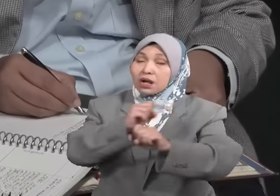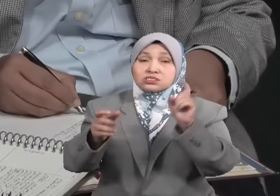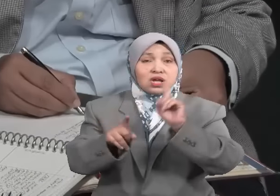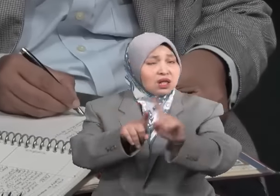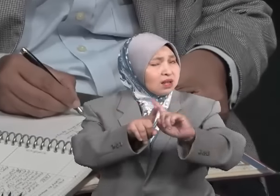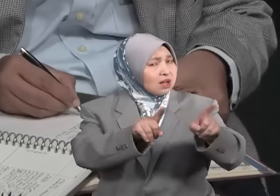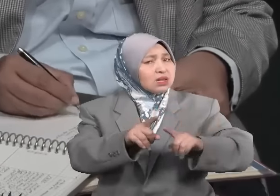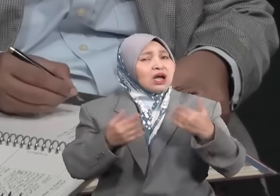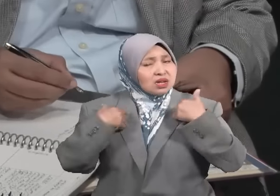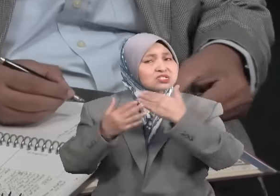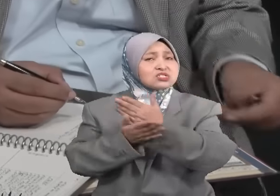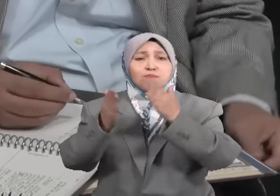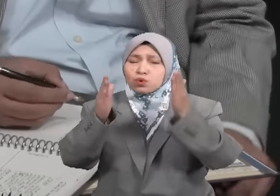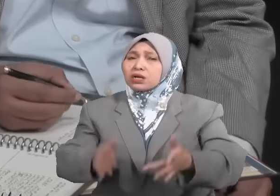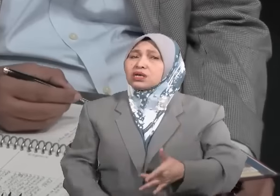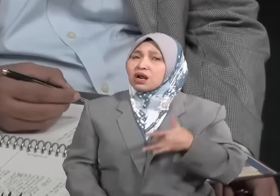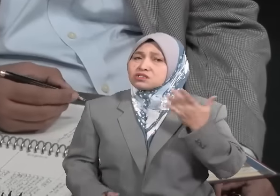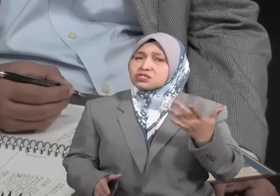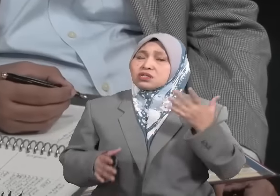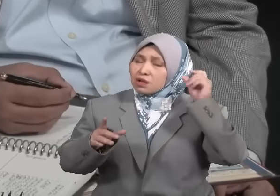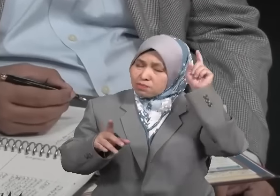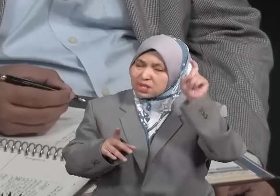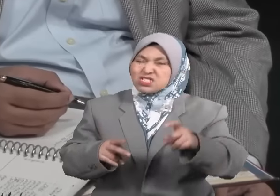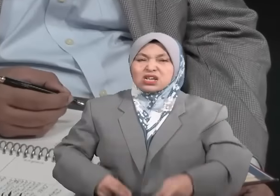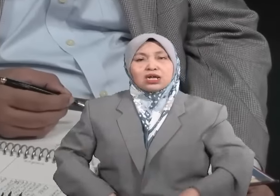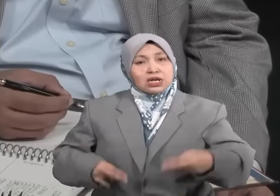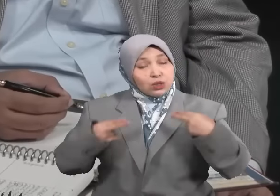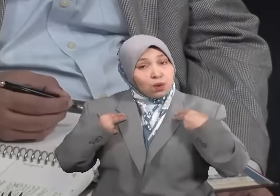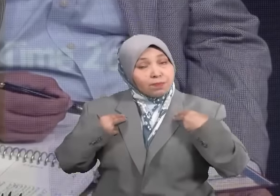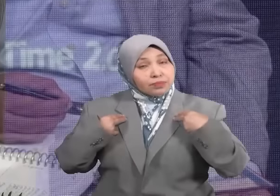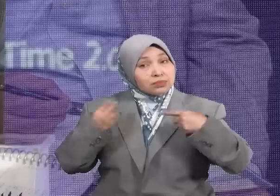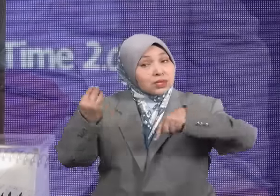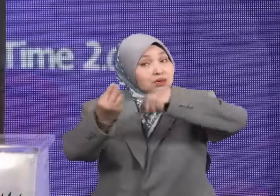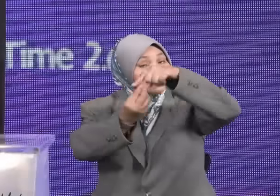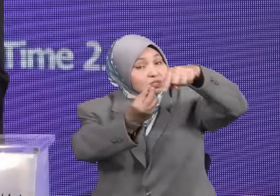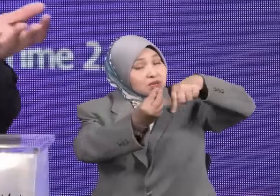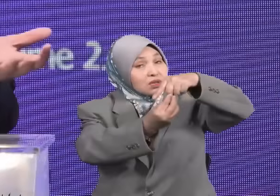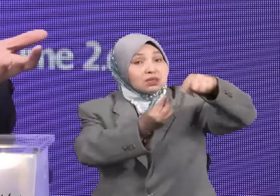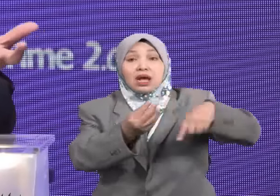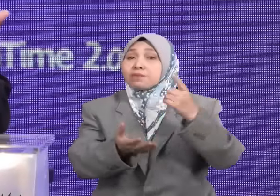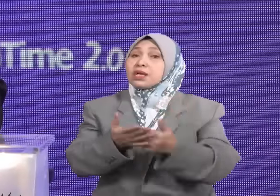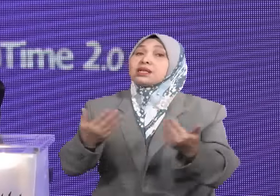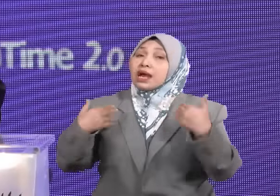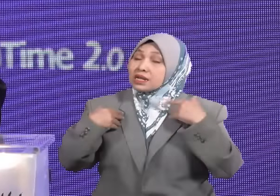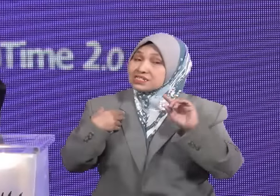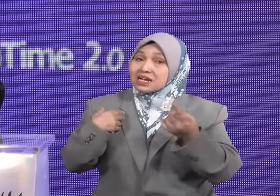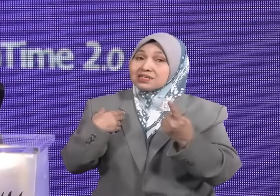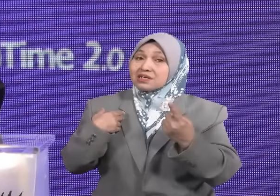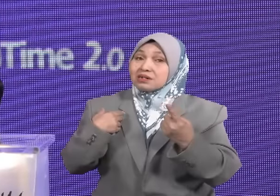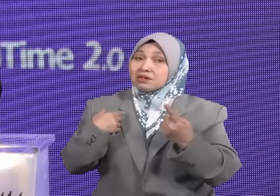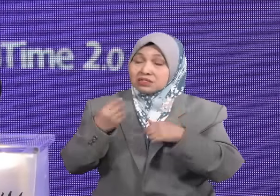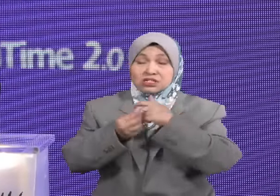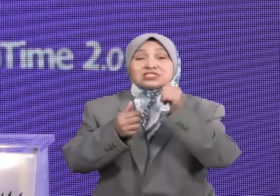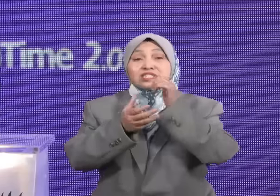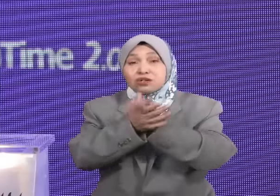sebagainya, ada setengah orang dia merasakan dia kena hidup di sekitar apa yang dia ada saja. Di sekitar isteri